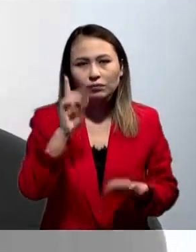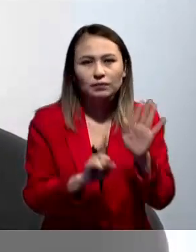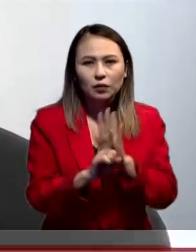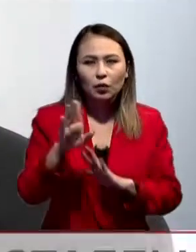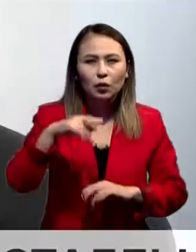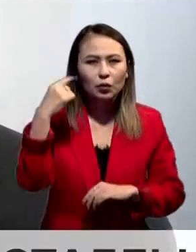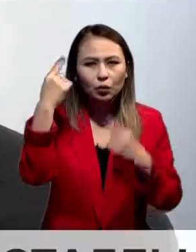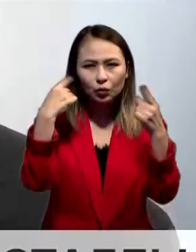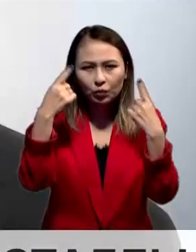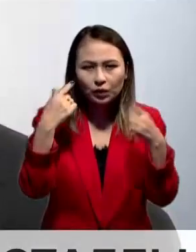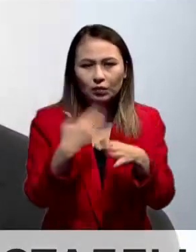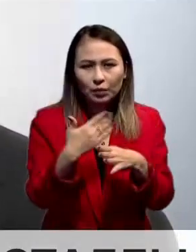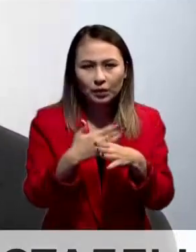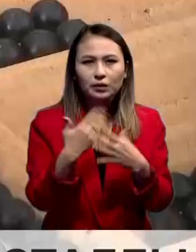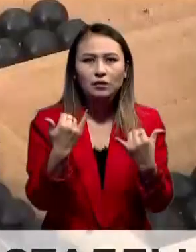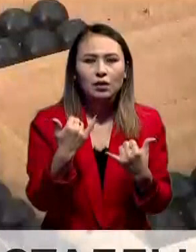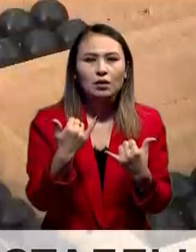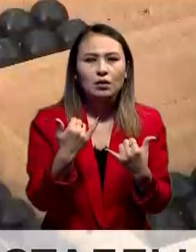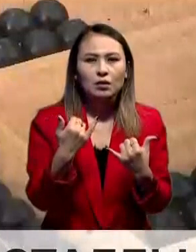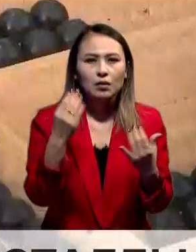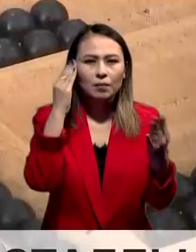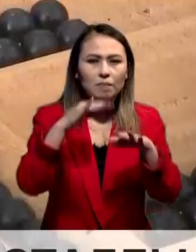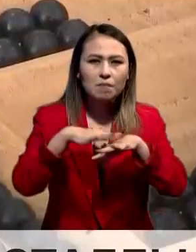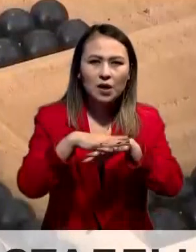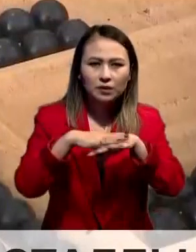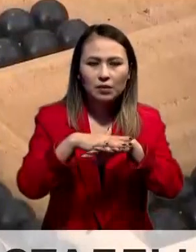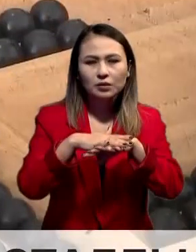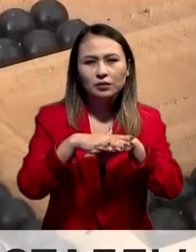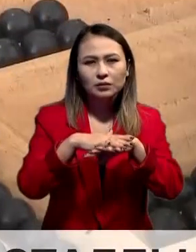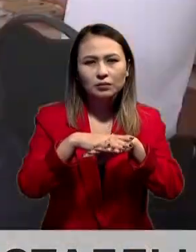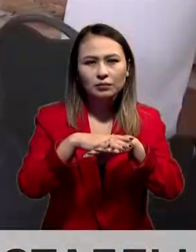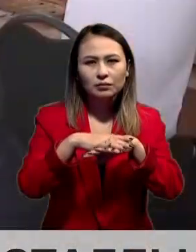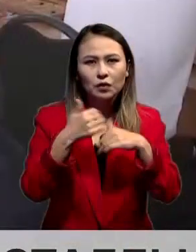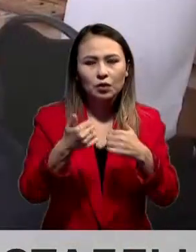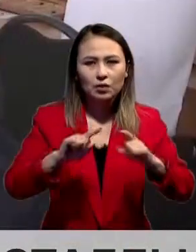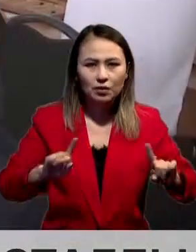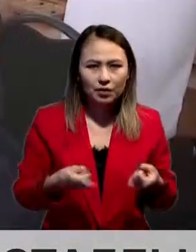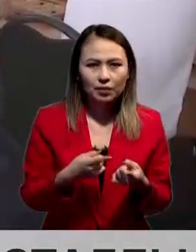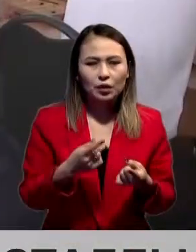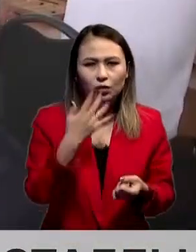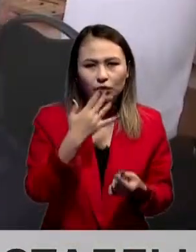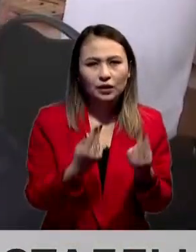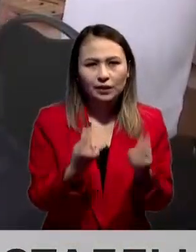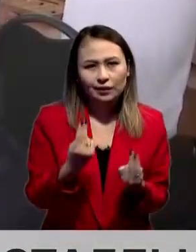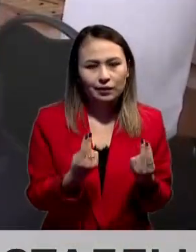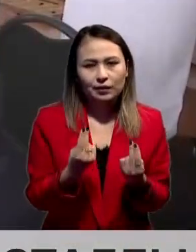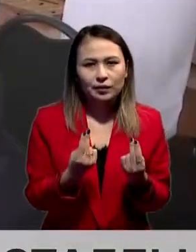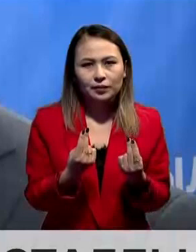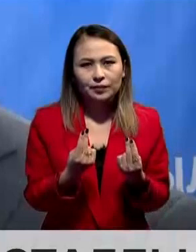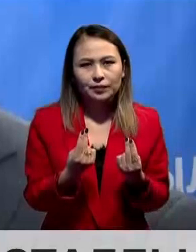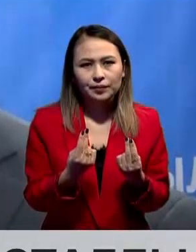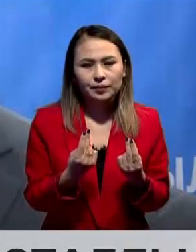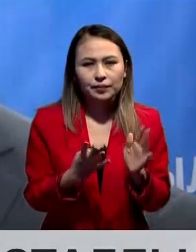ойлаулықты үйретеді. Жалпы адамның логикасын, математикасын, жалпы жақсы дамытатын ұлттық интеллектуалды ойындардың